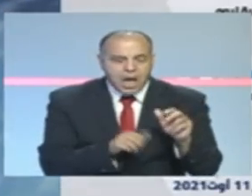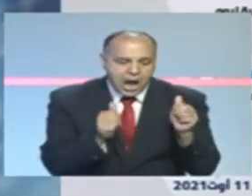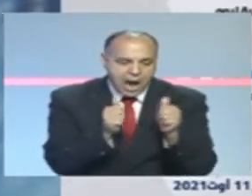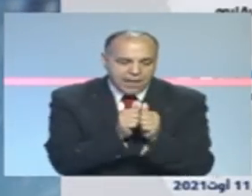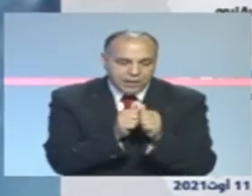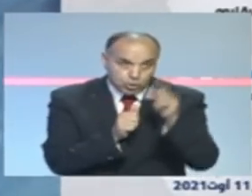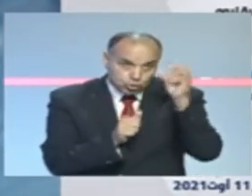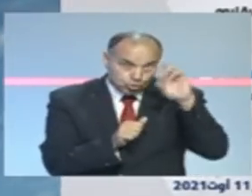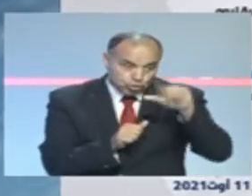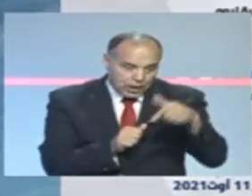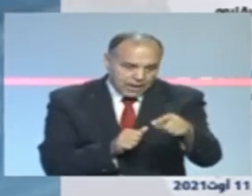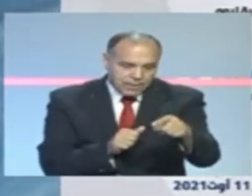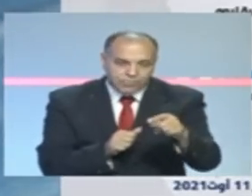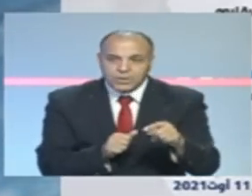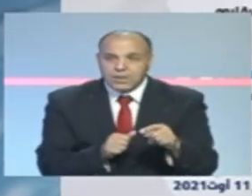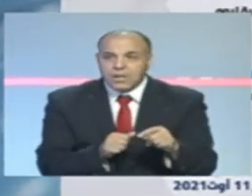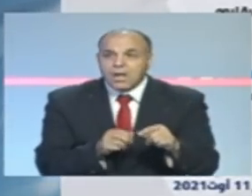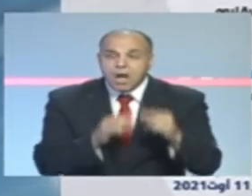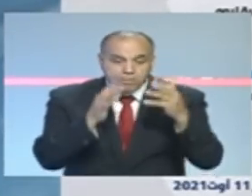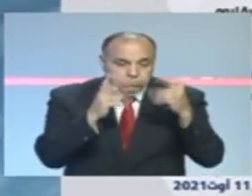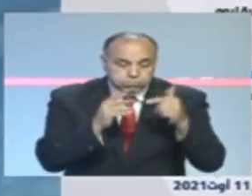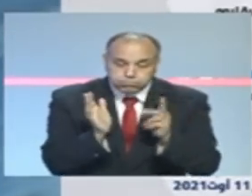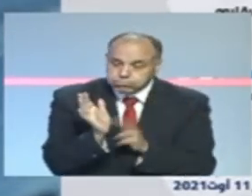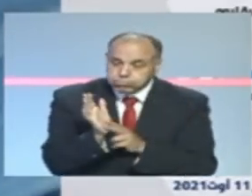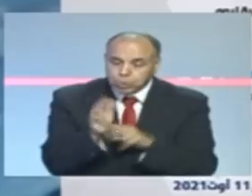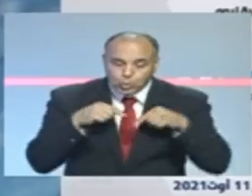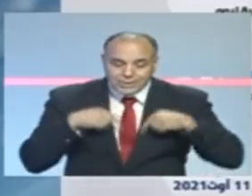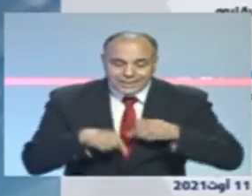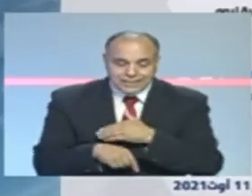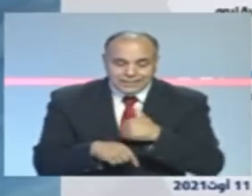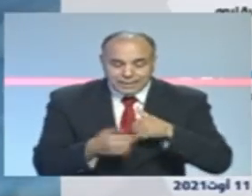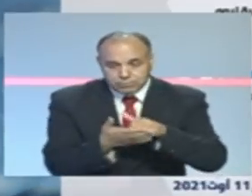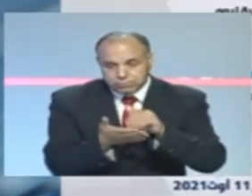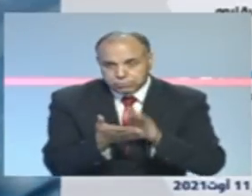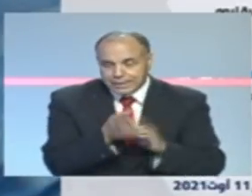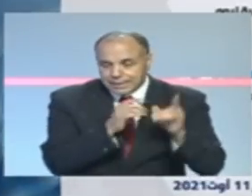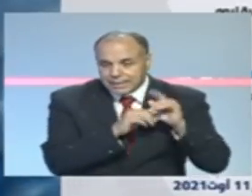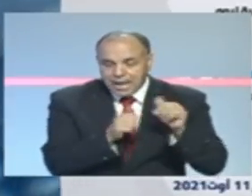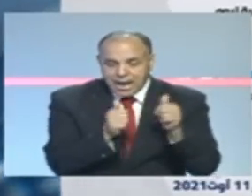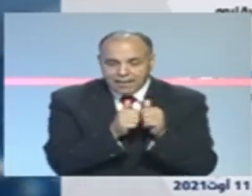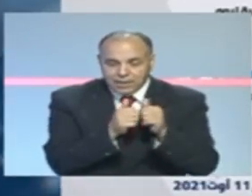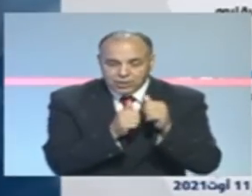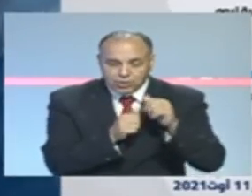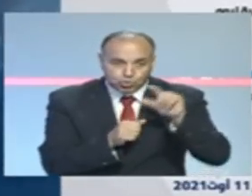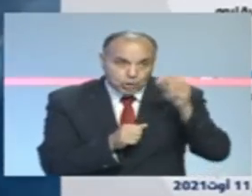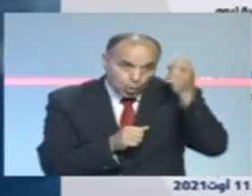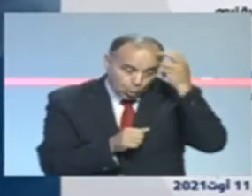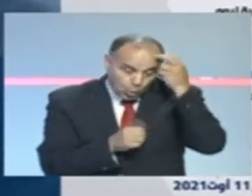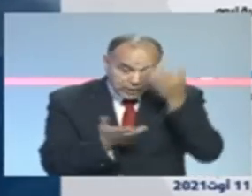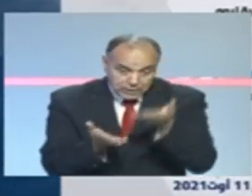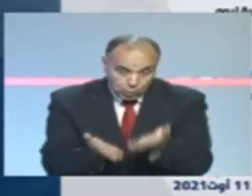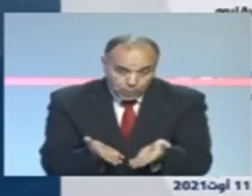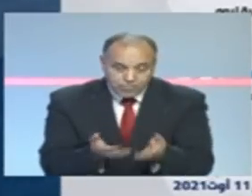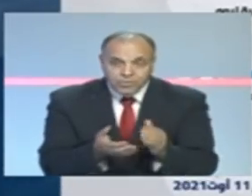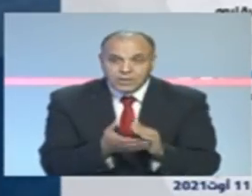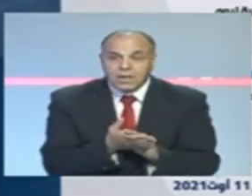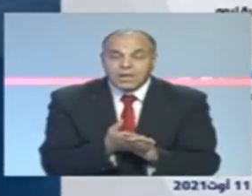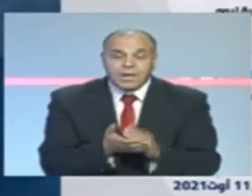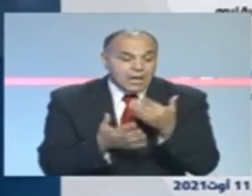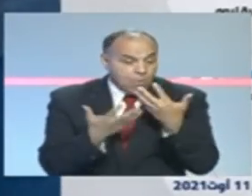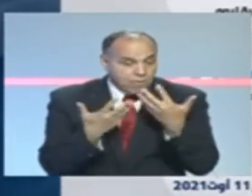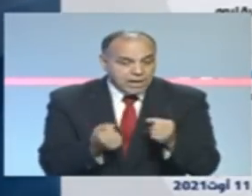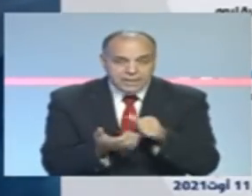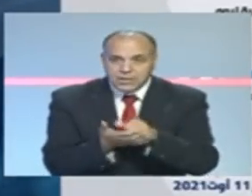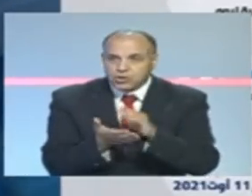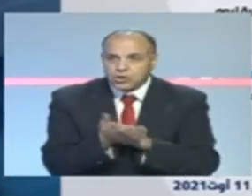من هذا الشهر ووفق الارقام الرئيسيه لوزاره الصحه المسجله بتاريخ الحادي عشر من شهر اوت الحالي فقد تم